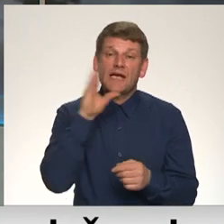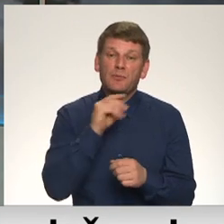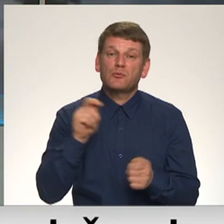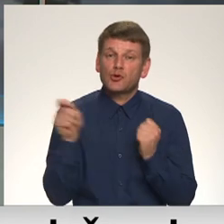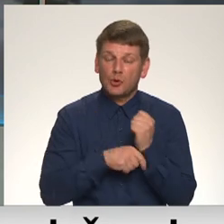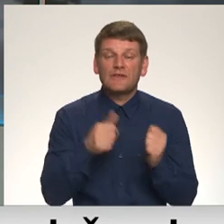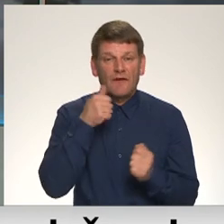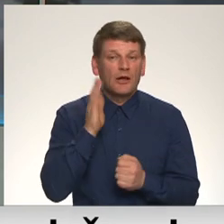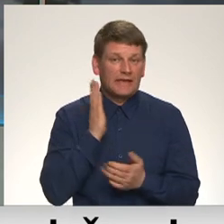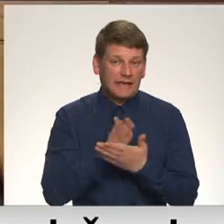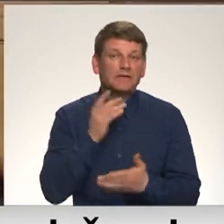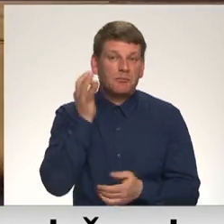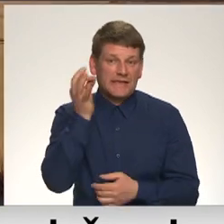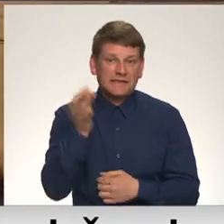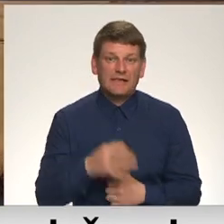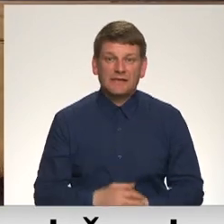tiks precizēts.